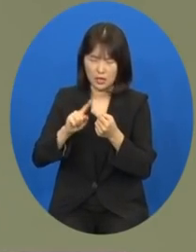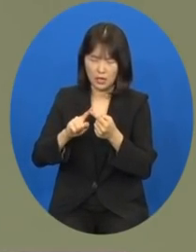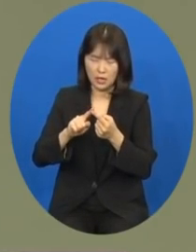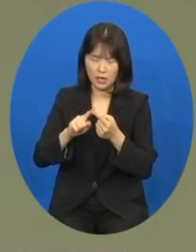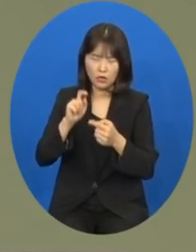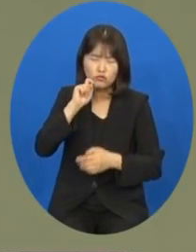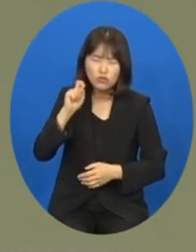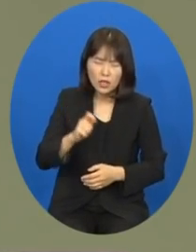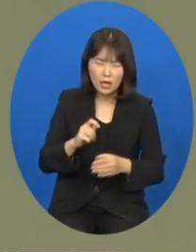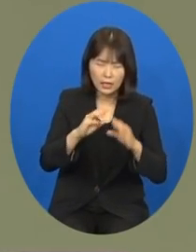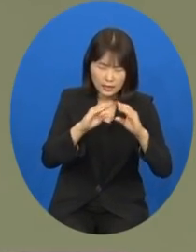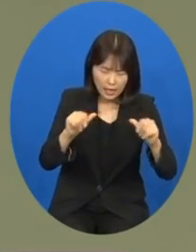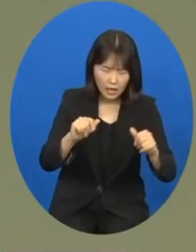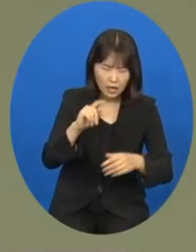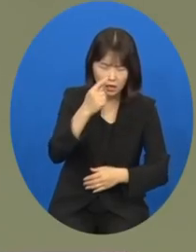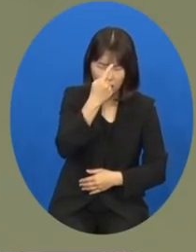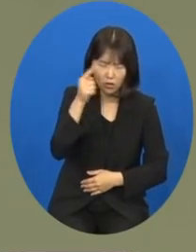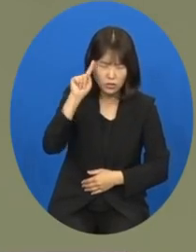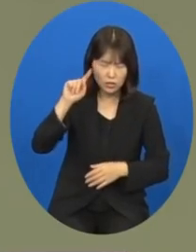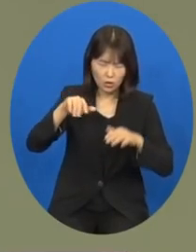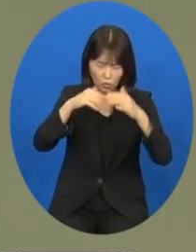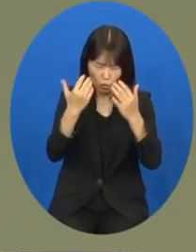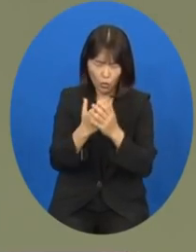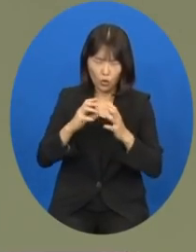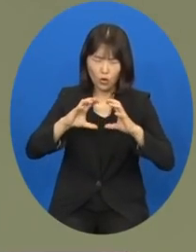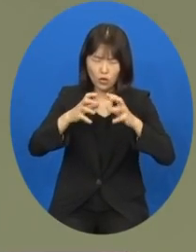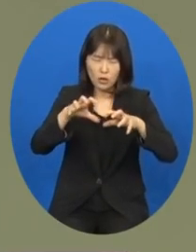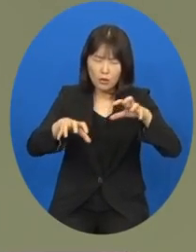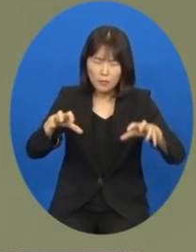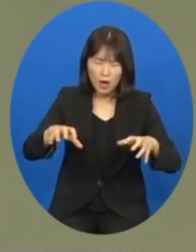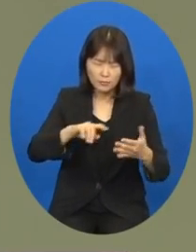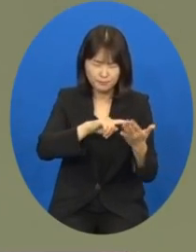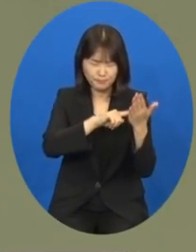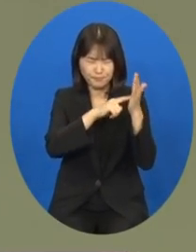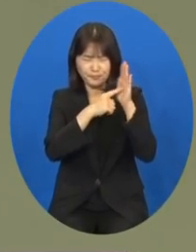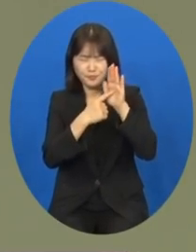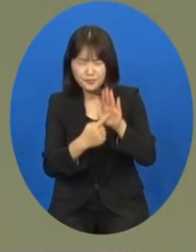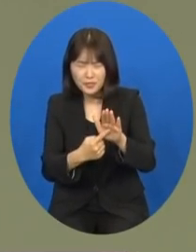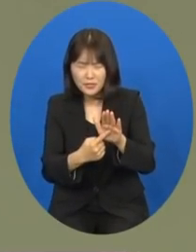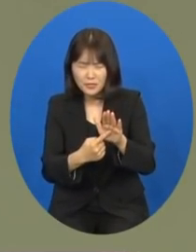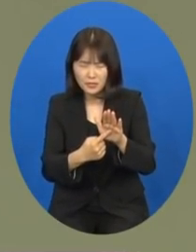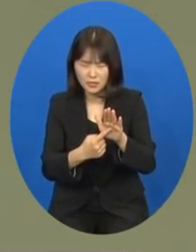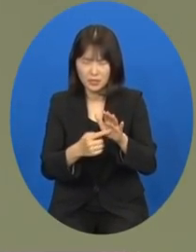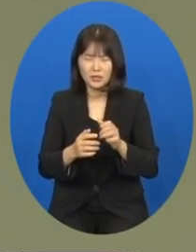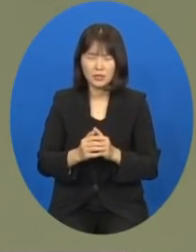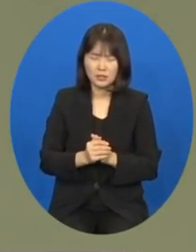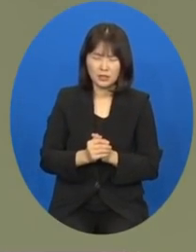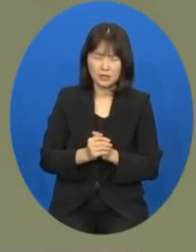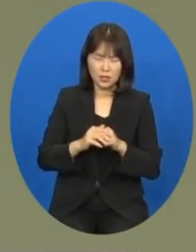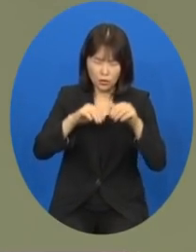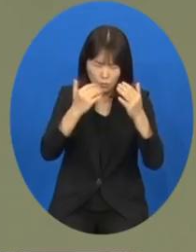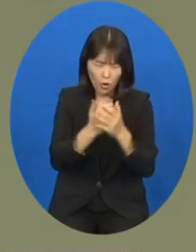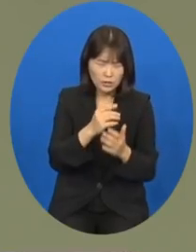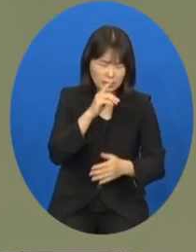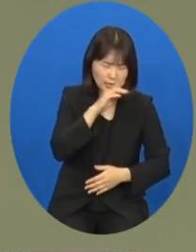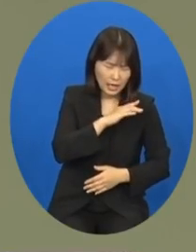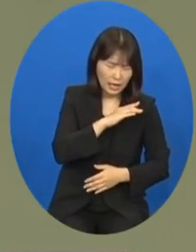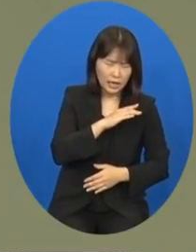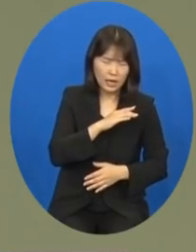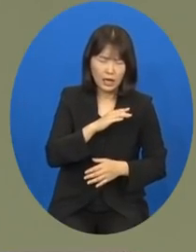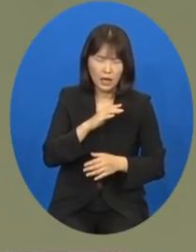우크라이나와 러시아 와 온 열방에 하는 드러날 수 있는 정말 역전승 하나님 모든 악을 선으로 바꾸시는 그 하나님이